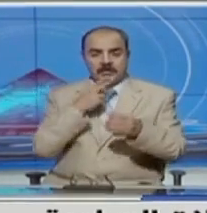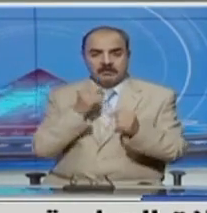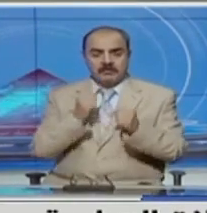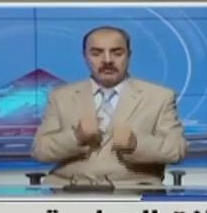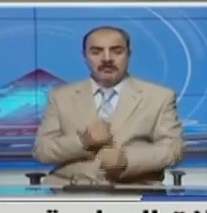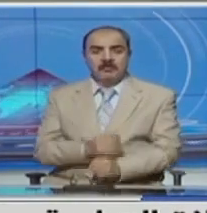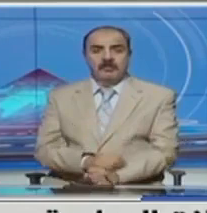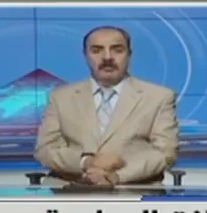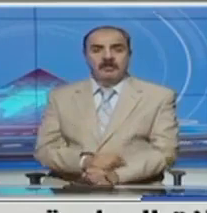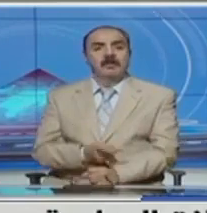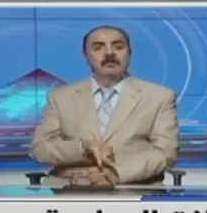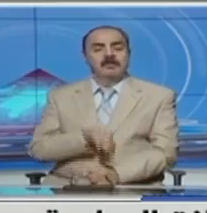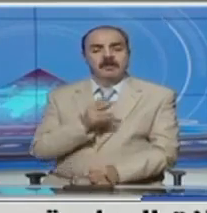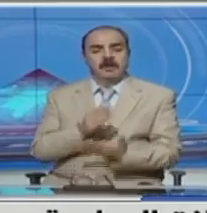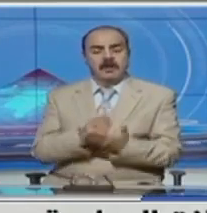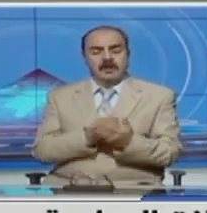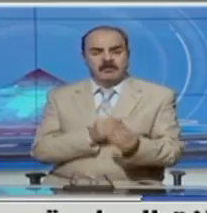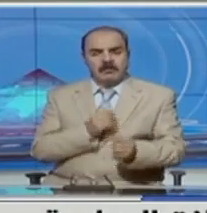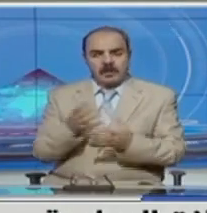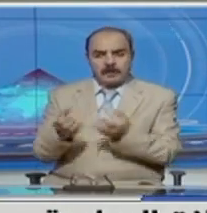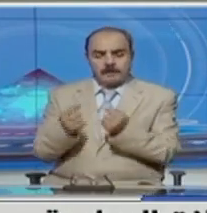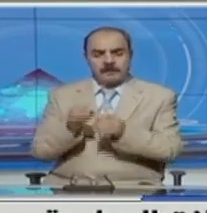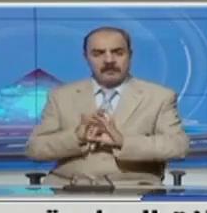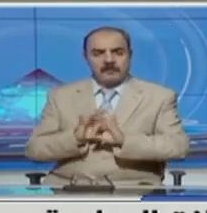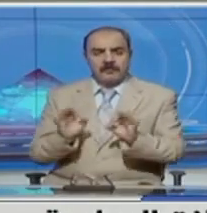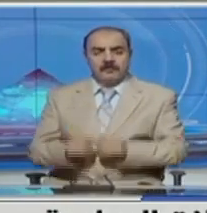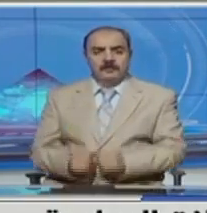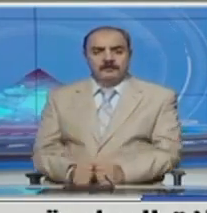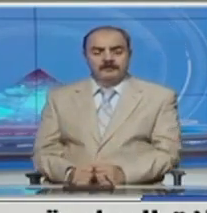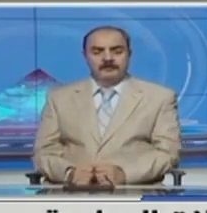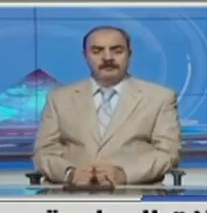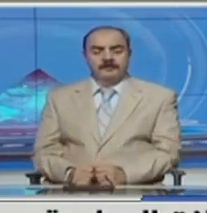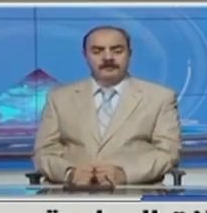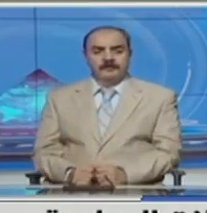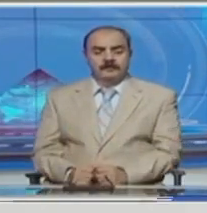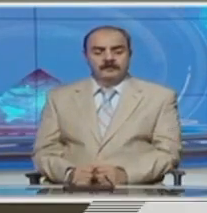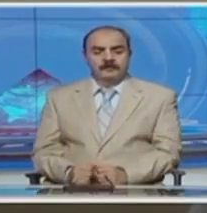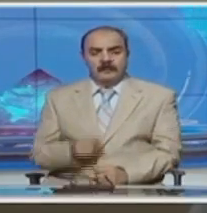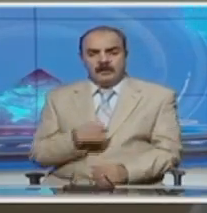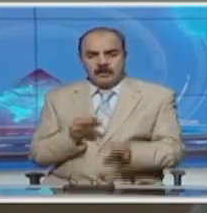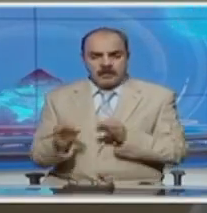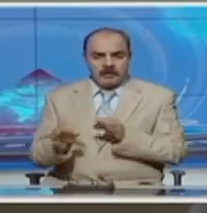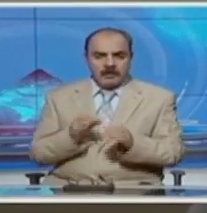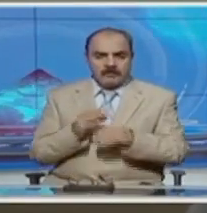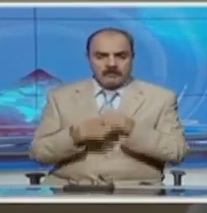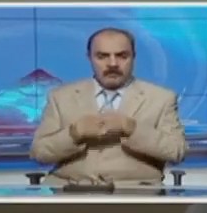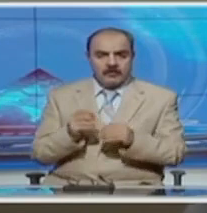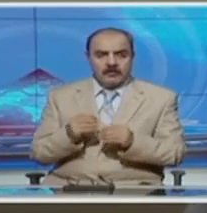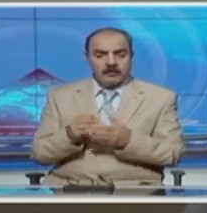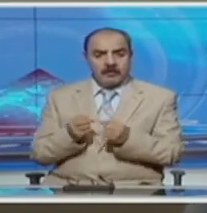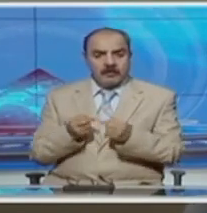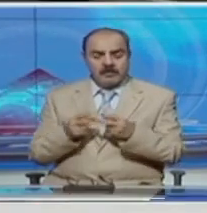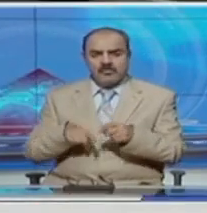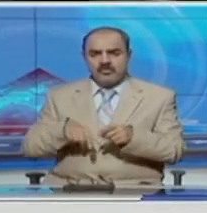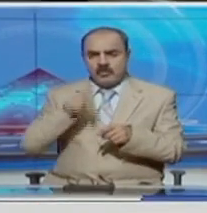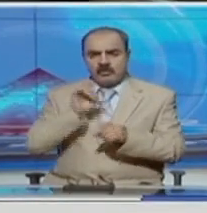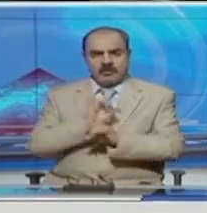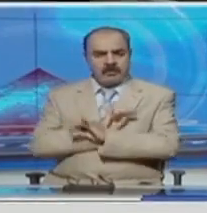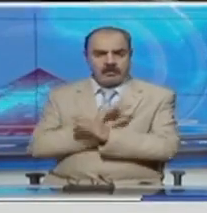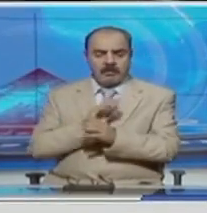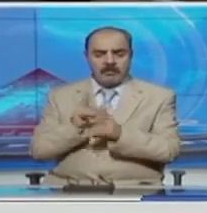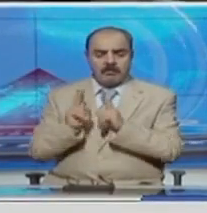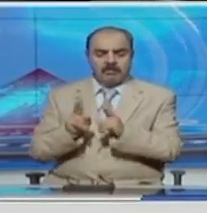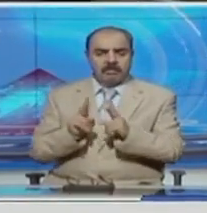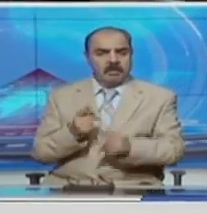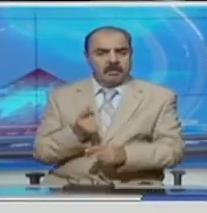وفي عافيته، هو اللي انقذه يعني، هو اللي بقى يحاول ان هو قال لي خلصي لو في يوم انا هعمل